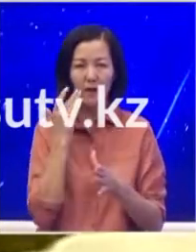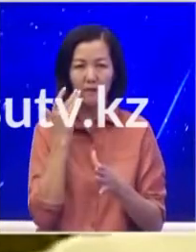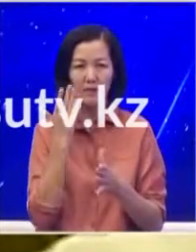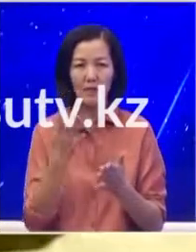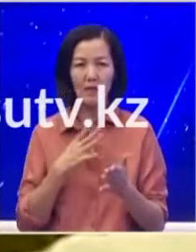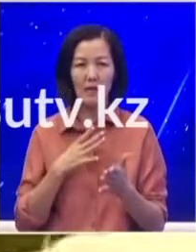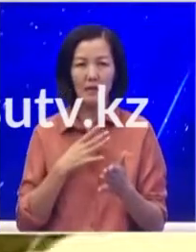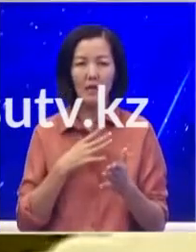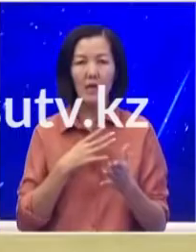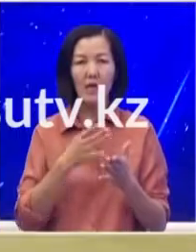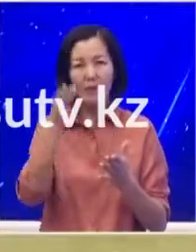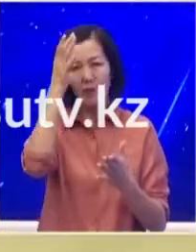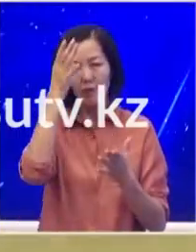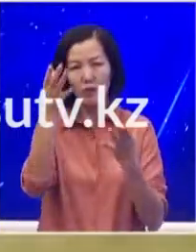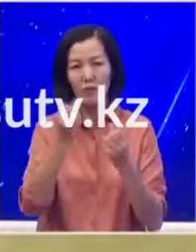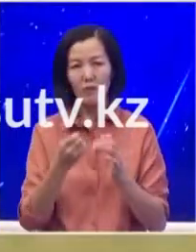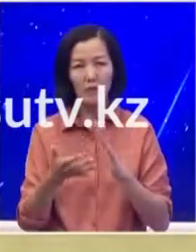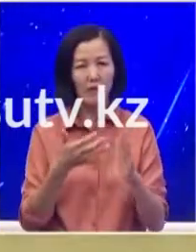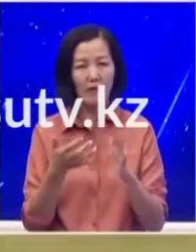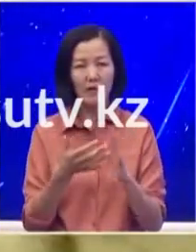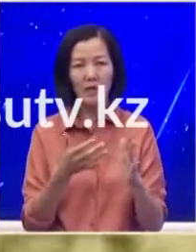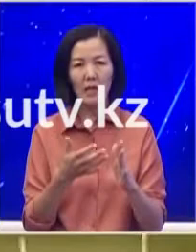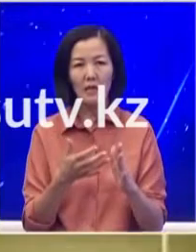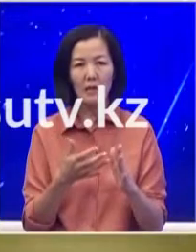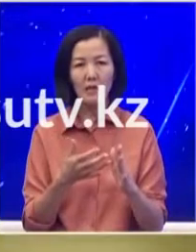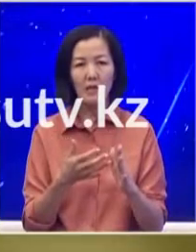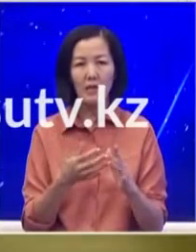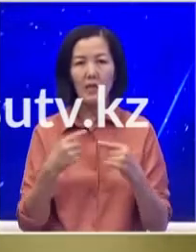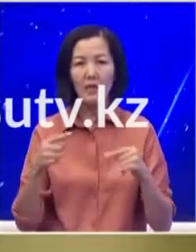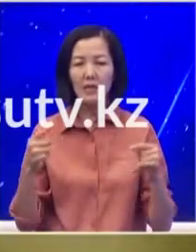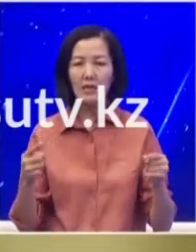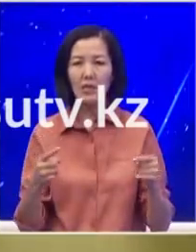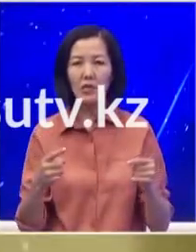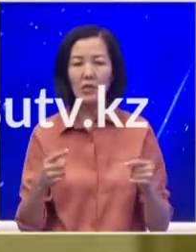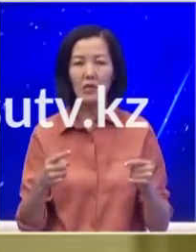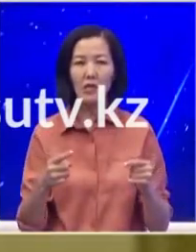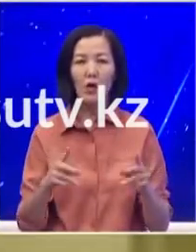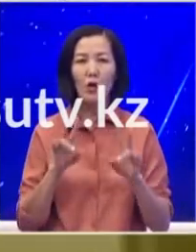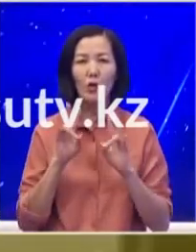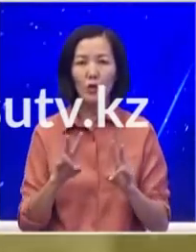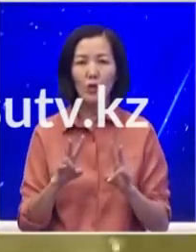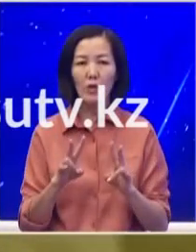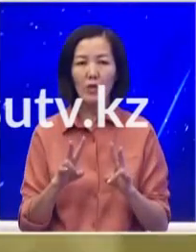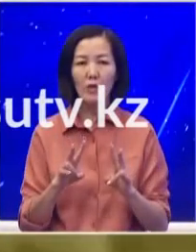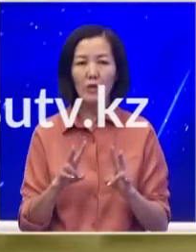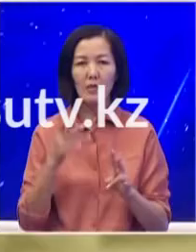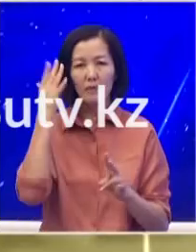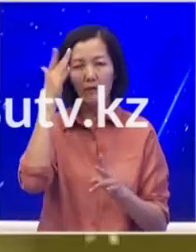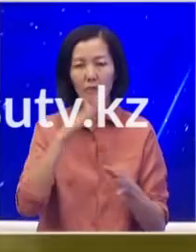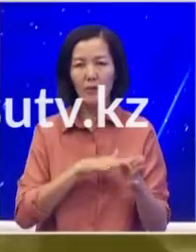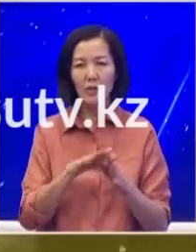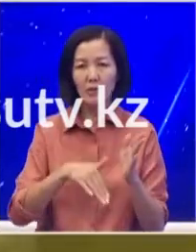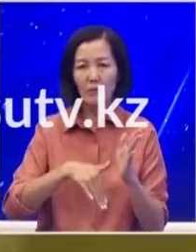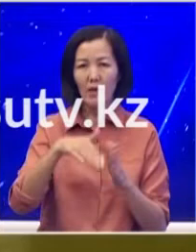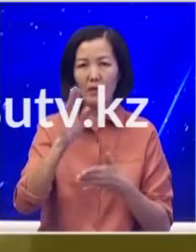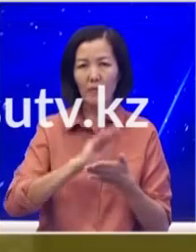времени на получение образования едва хватало, не говоря уже про различные увлечения школьницы. Однако, верная своей мечте, она с малых лет